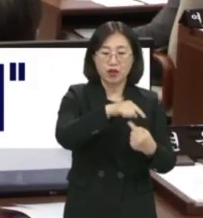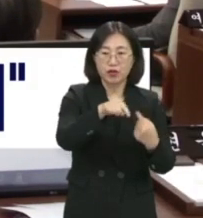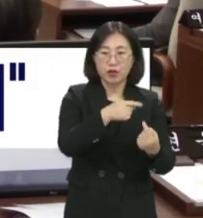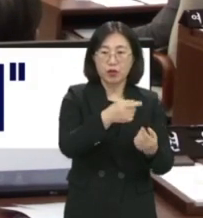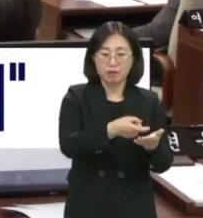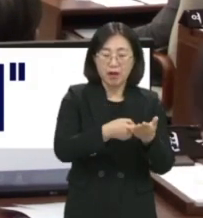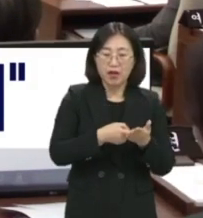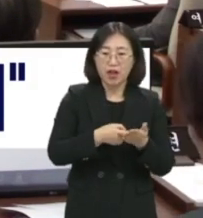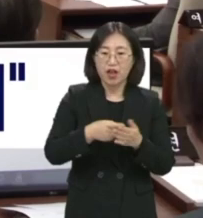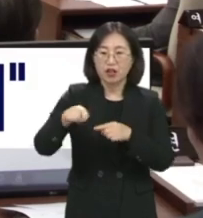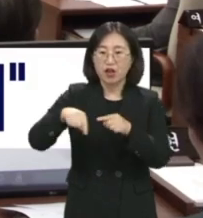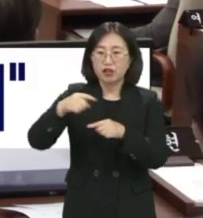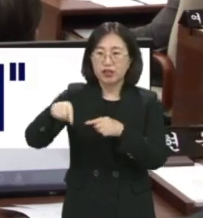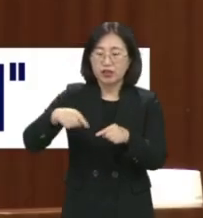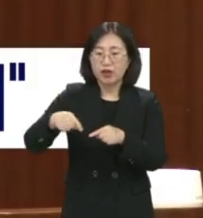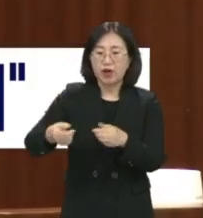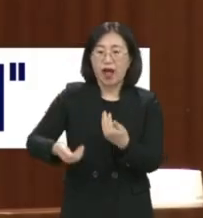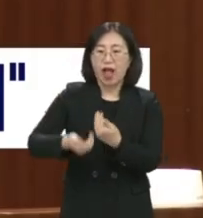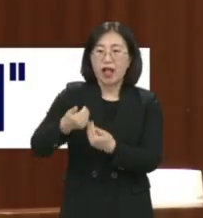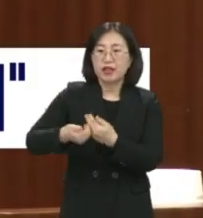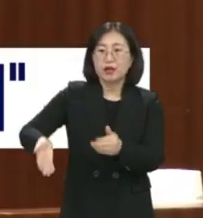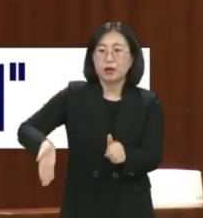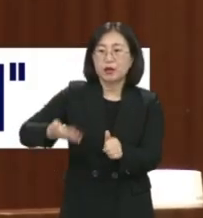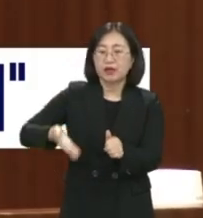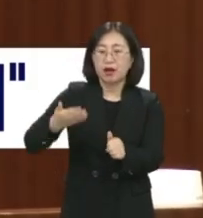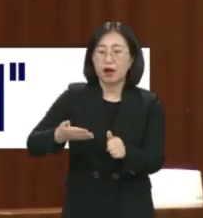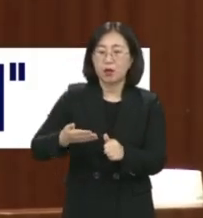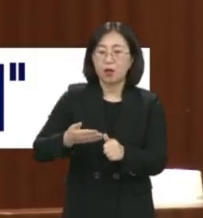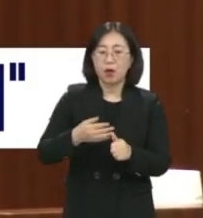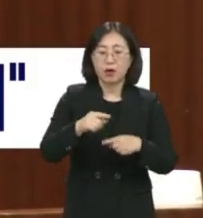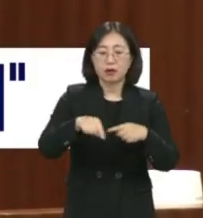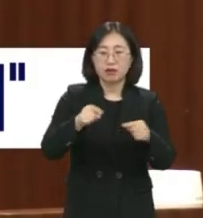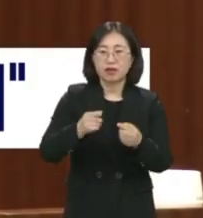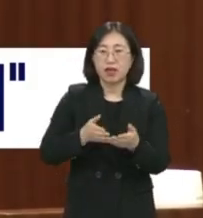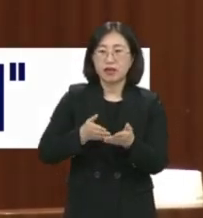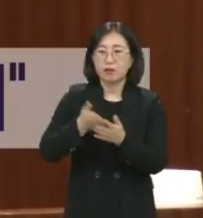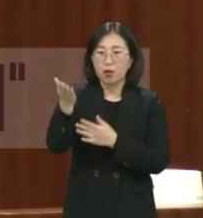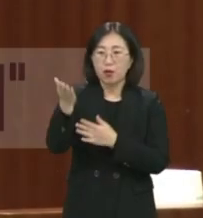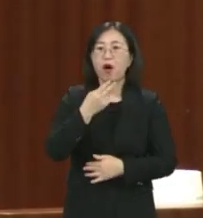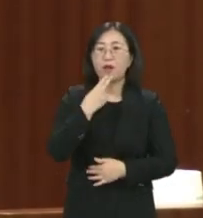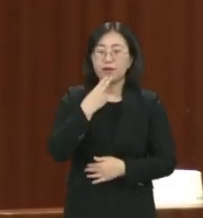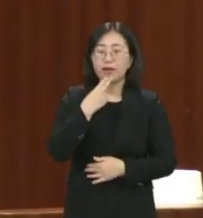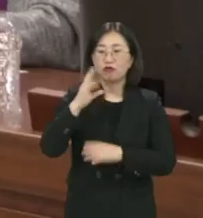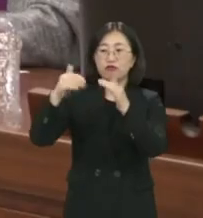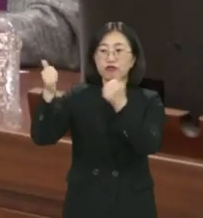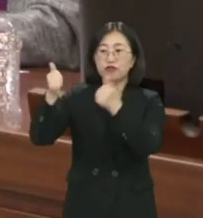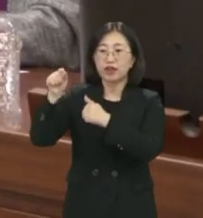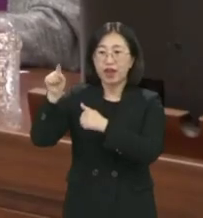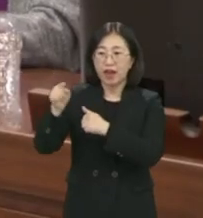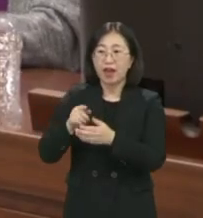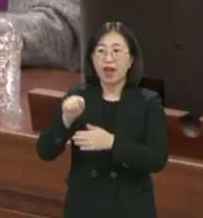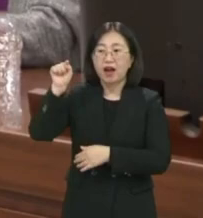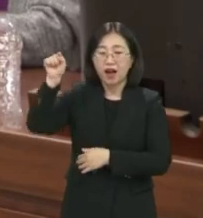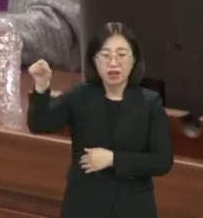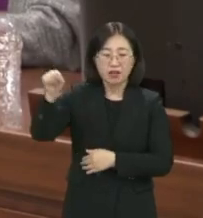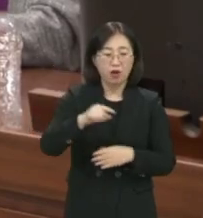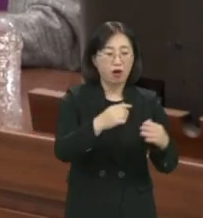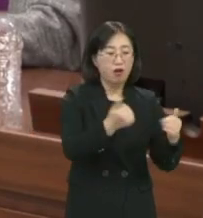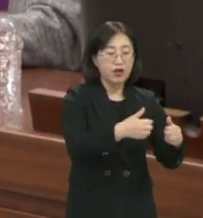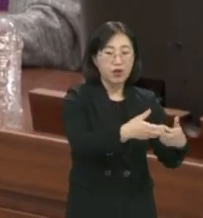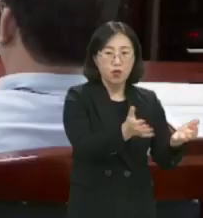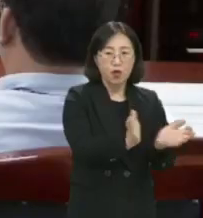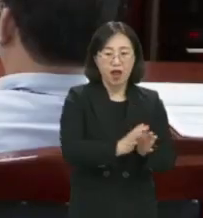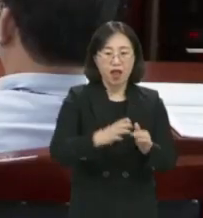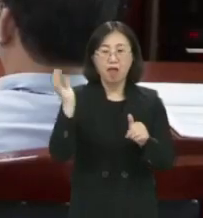이해관계로 몰아가며 갈등을 조장하는가 하면 정책이 관철되지 않았다고 국회에 가서 의회를 비난했다 듣고 싶은